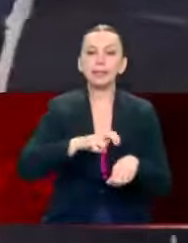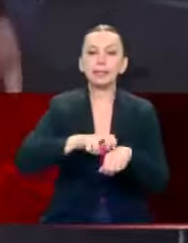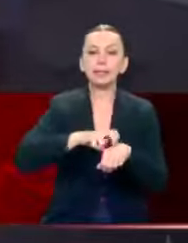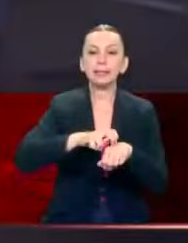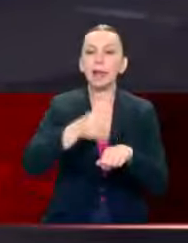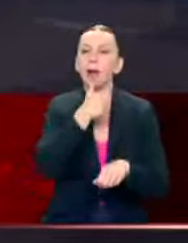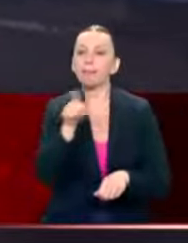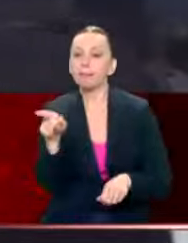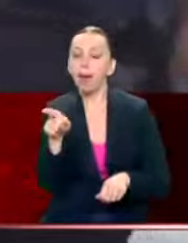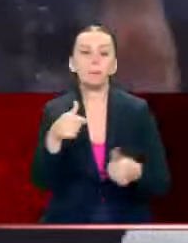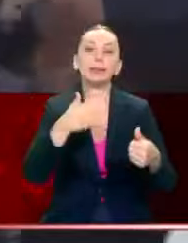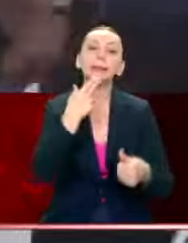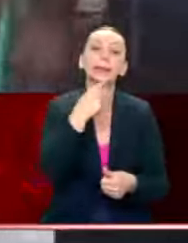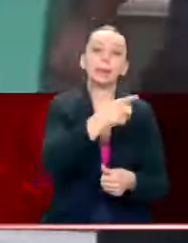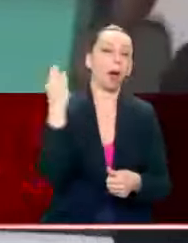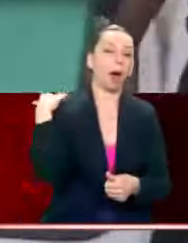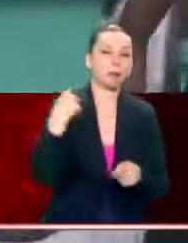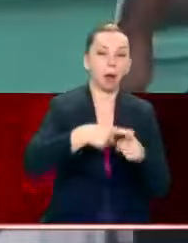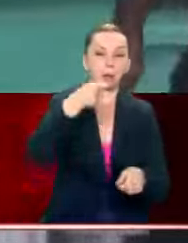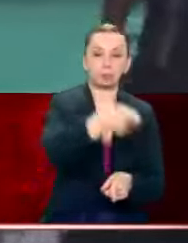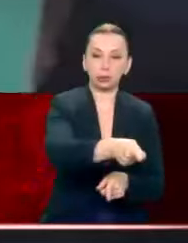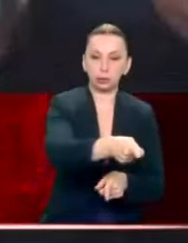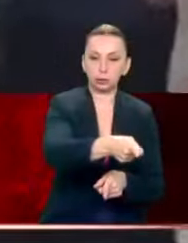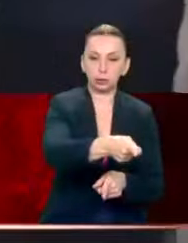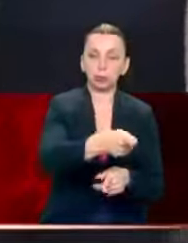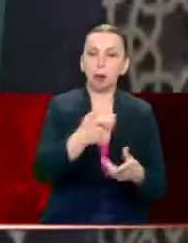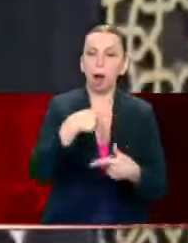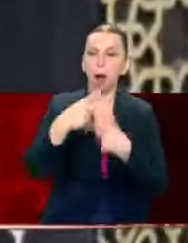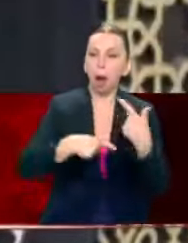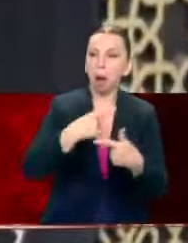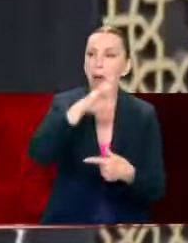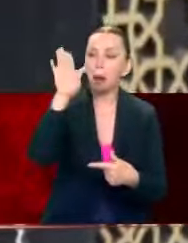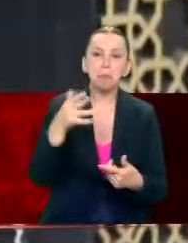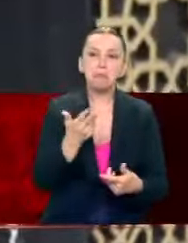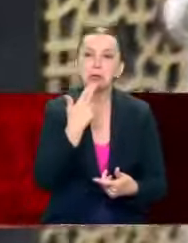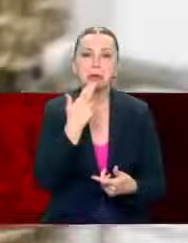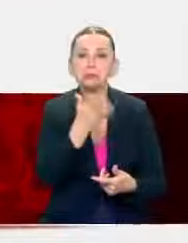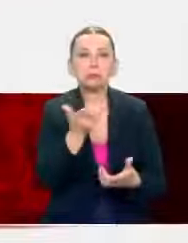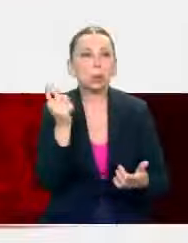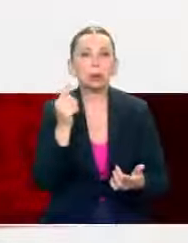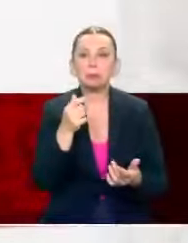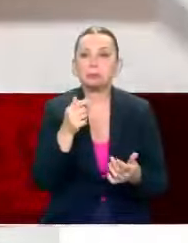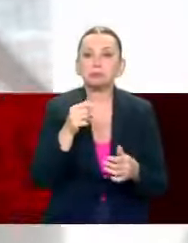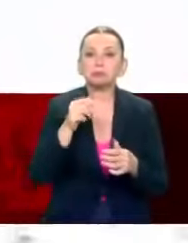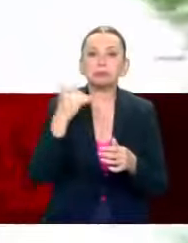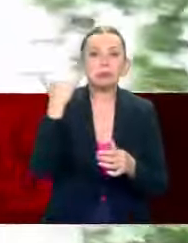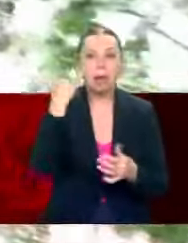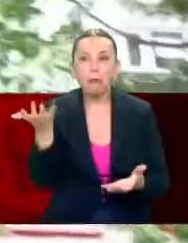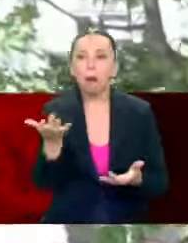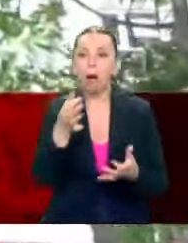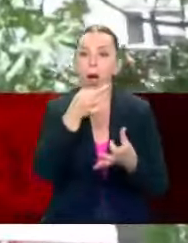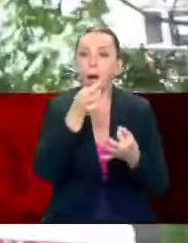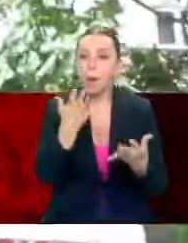alamayan koca eşini sırtından bıçakladı. Yakınları genç kadından bir süre haber alamadı. Olay yerine çok sayıda polis ve sağlık ekipleri geldi. Ekipler